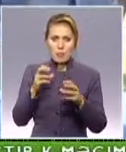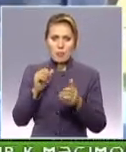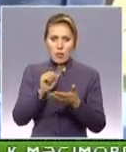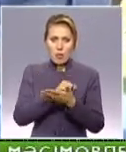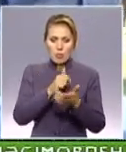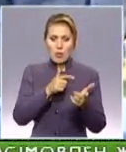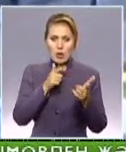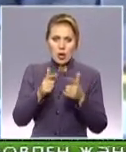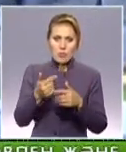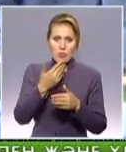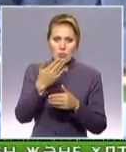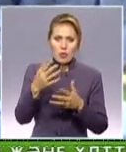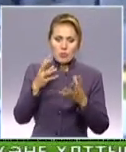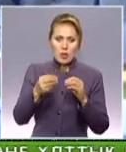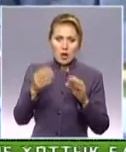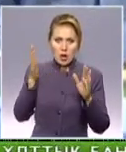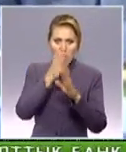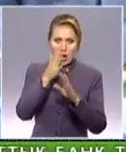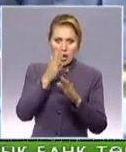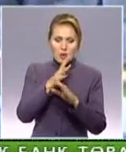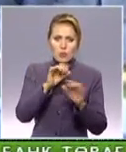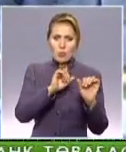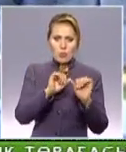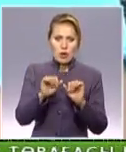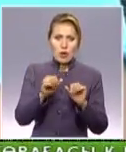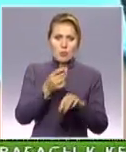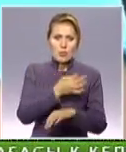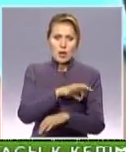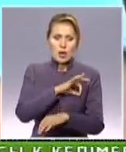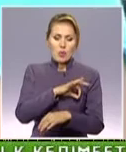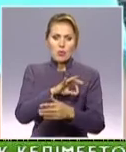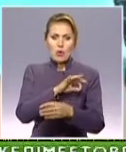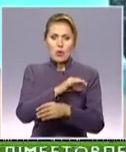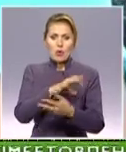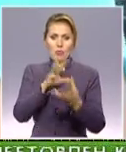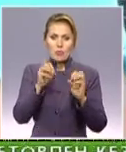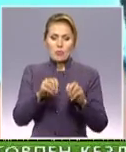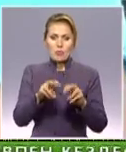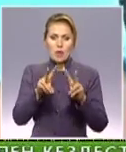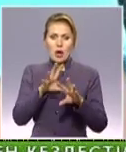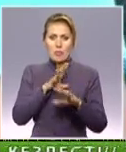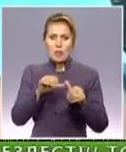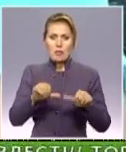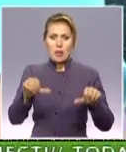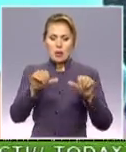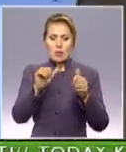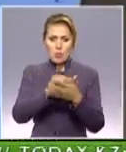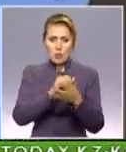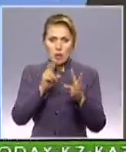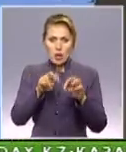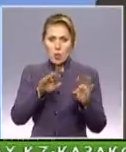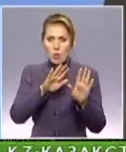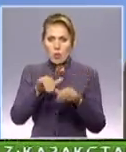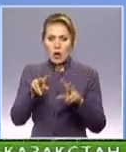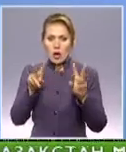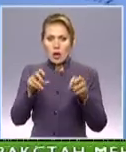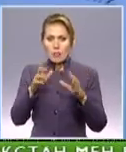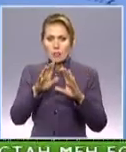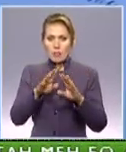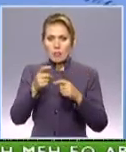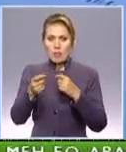да дайындалған. Ол енді қалалық табиғатты қорғау прокуратурасына жолданады. Арнайы комиссия қажетті құжаттарды қараған соң аталған